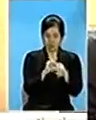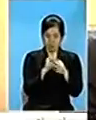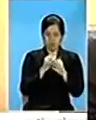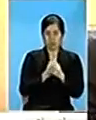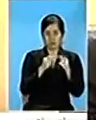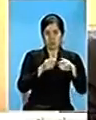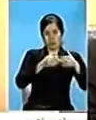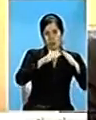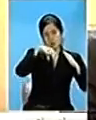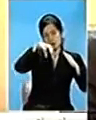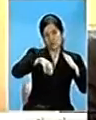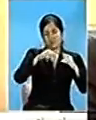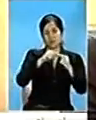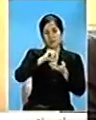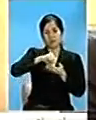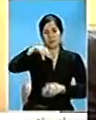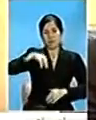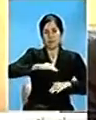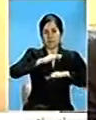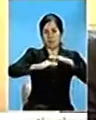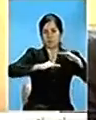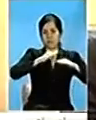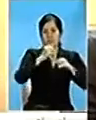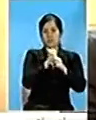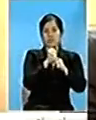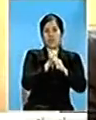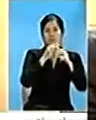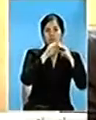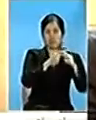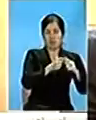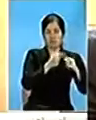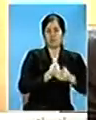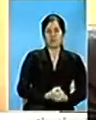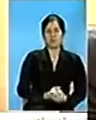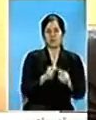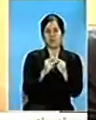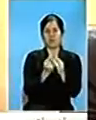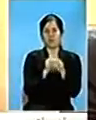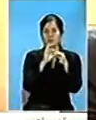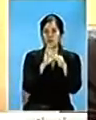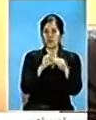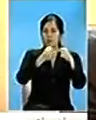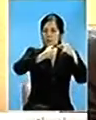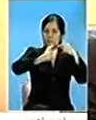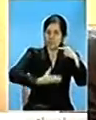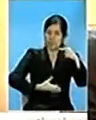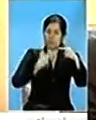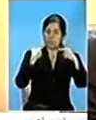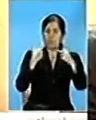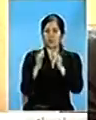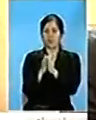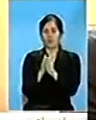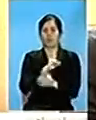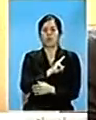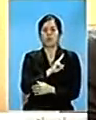ำนักงานสภาพัฒนาการเมืองมีความเป็นอิสระมากขึ้นไม่ว่าจะเรื่องขององค์ประกอบไม่ว่าจะเรื่องของภารกิ